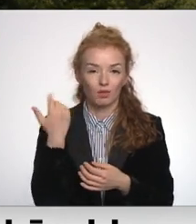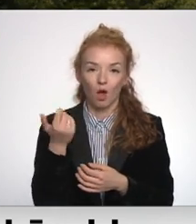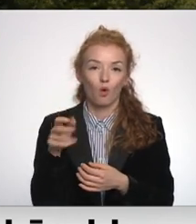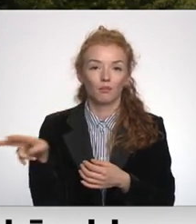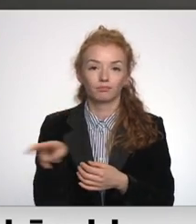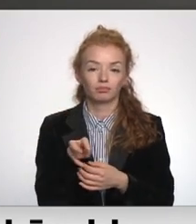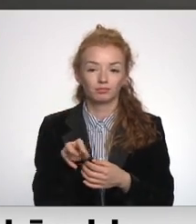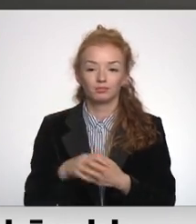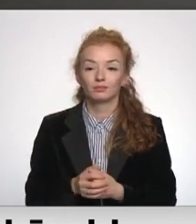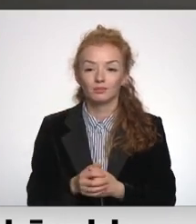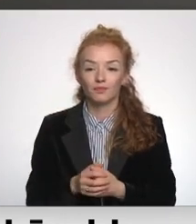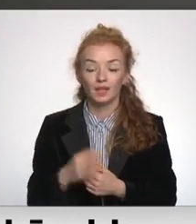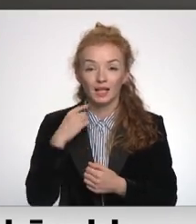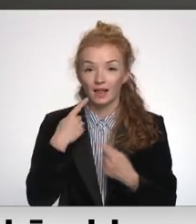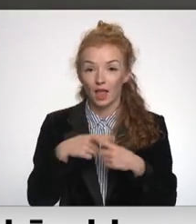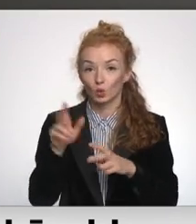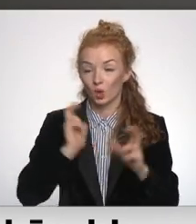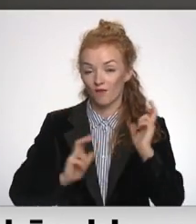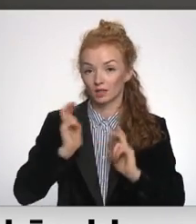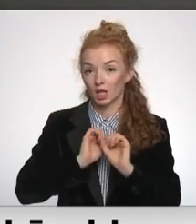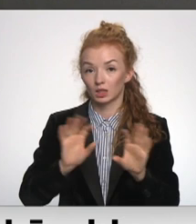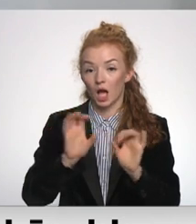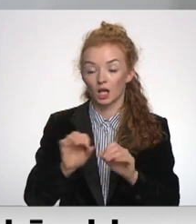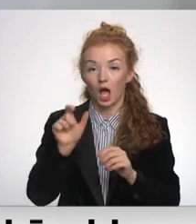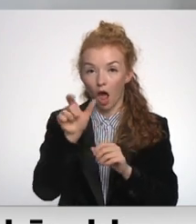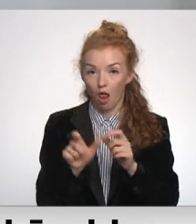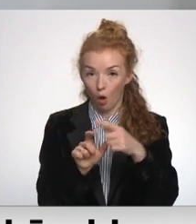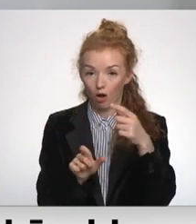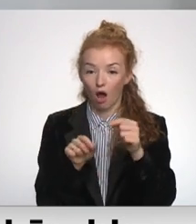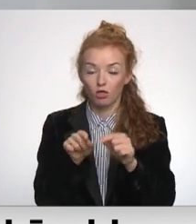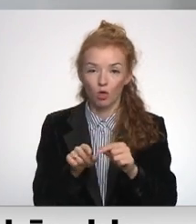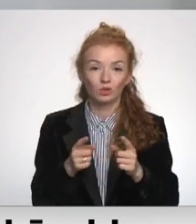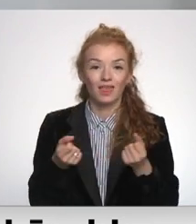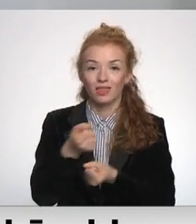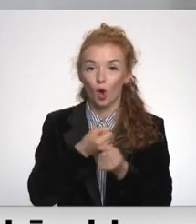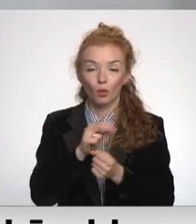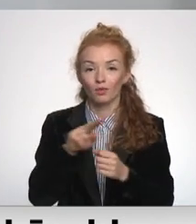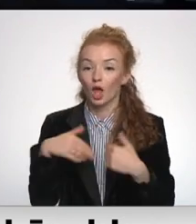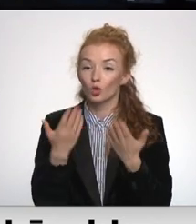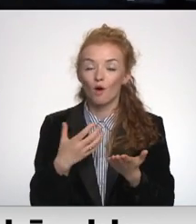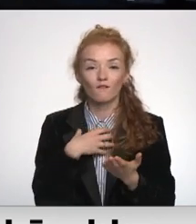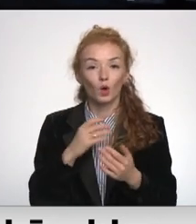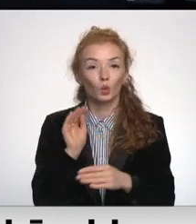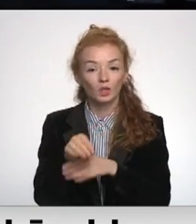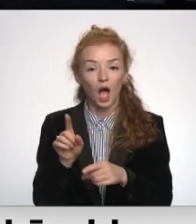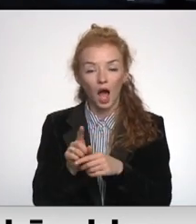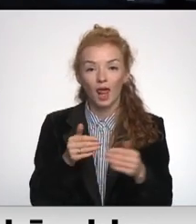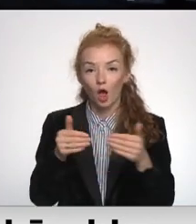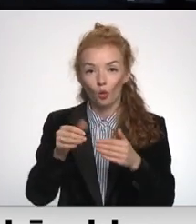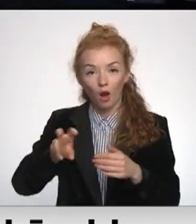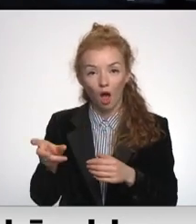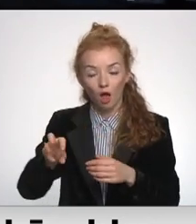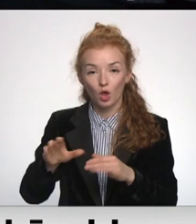aviem tikliem. Rīgas Tehniskajā universitātē stāsta, alokātors pats par sevi ietaupījumu nedos, jāuzstād arī regulātors. Tomēr